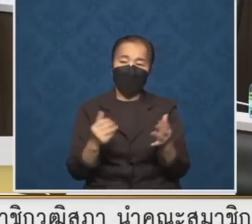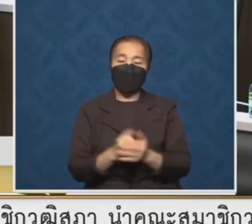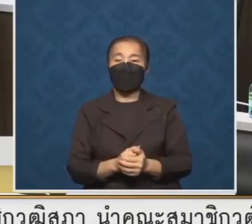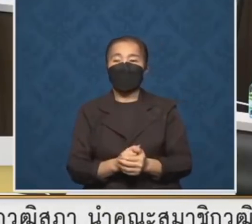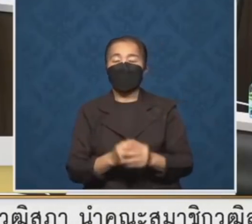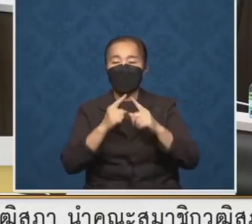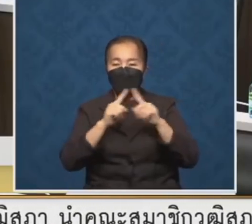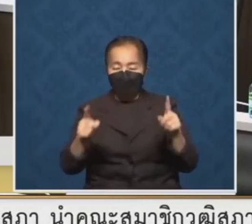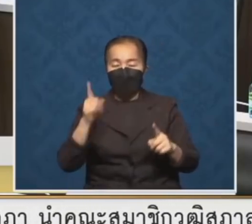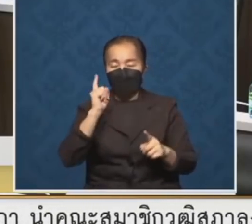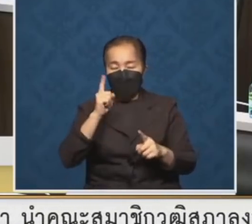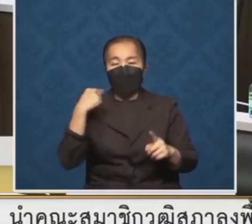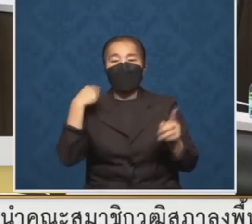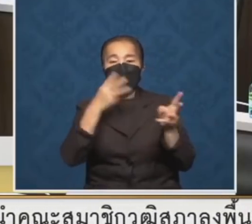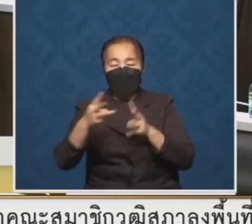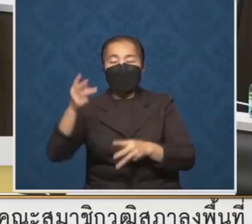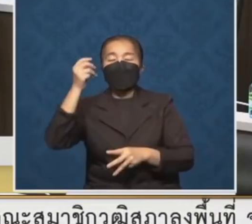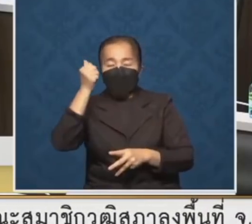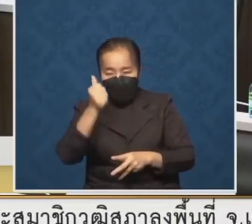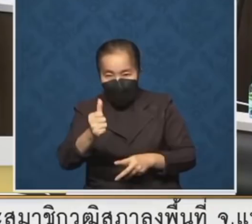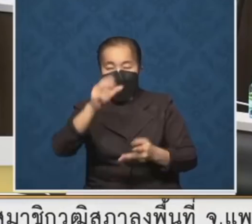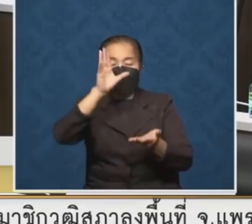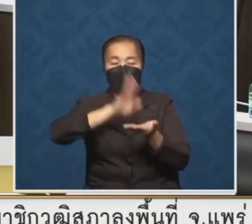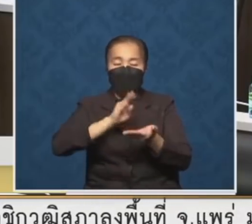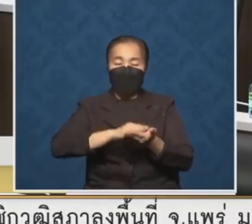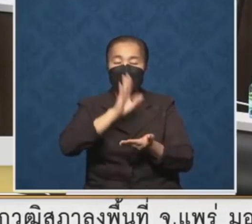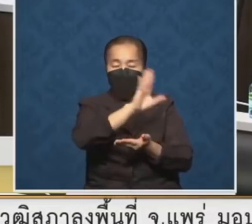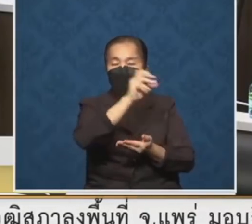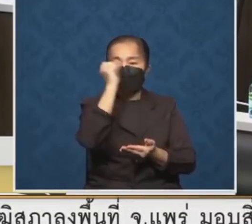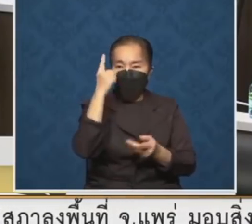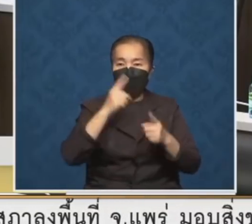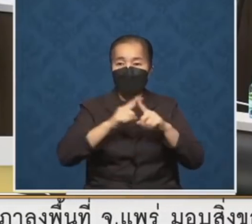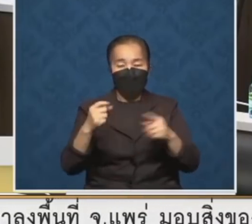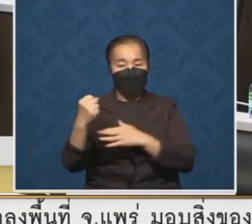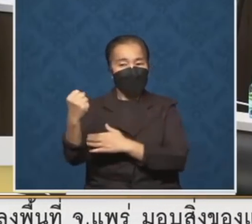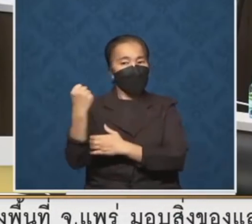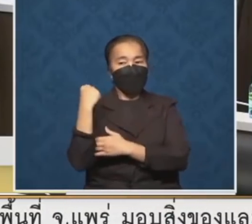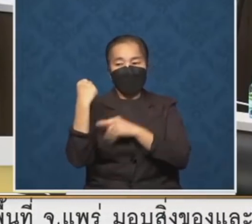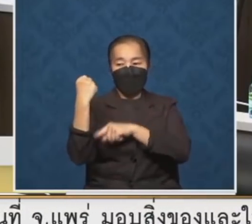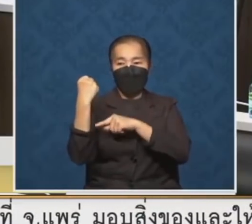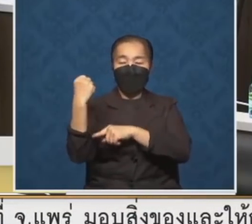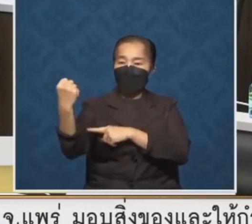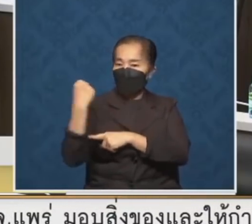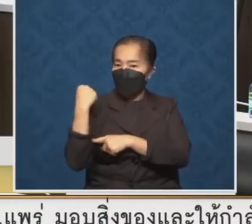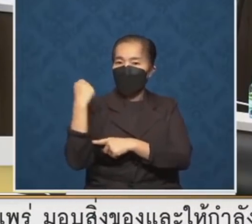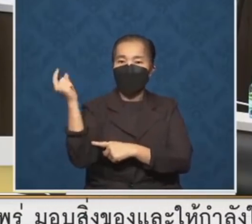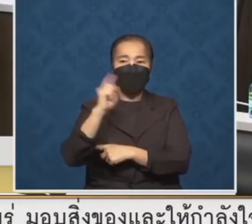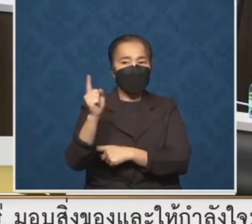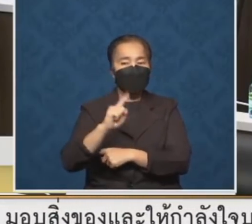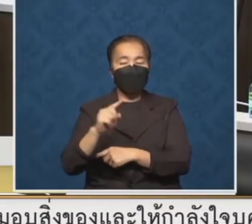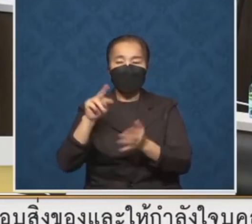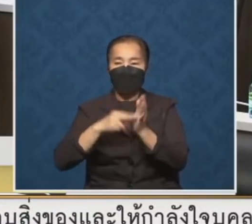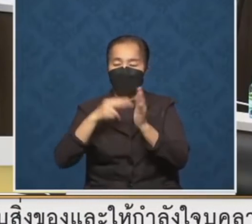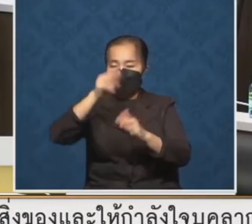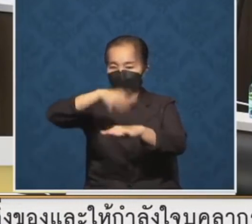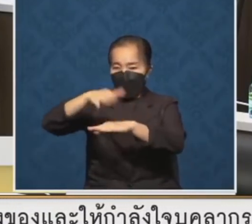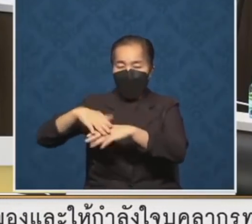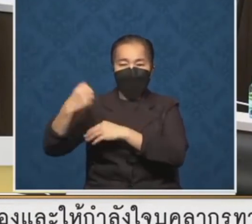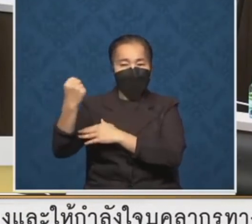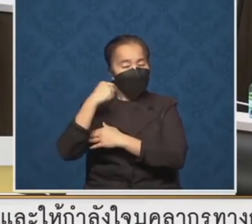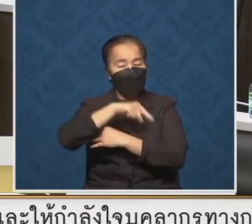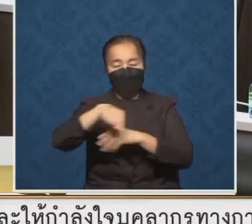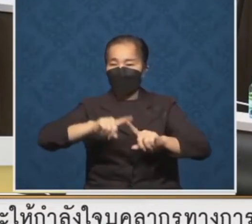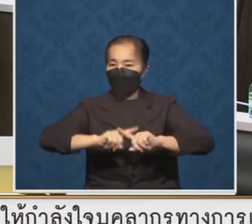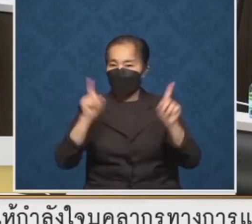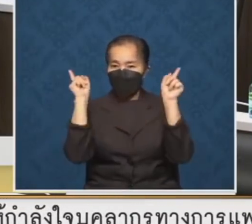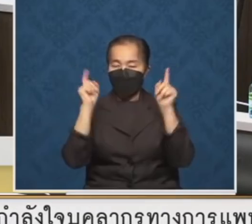ครับแต่การเก็บข้อมูลมันเรื่องนึงครับแต่อำนาจในการเรียกข้อมูลก็เป็นอีกเรื่องนึงครับและ